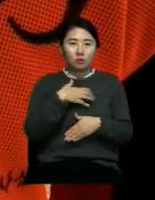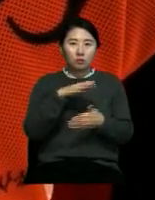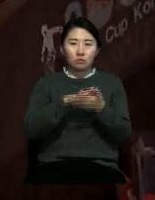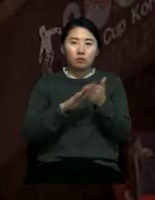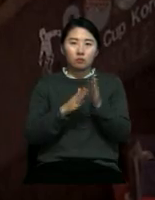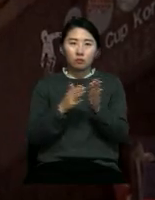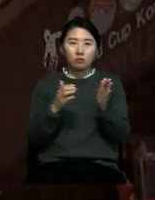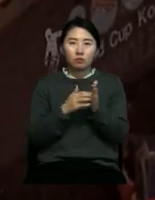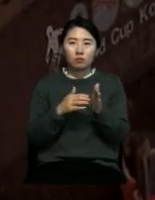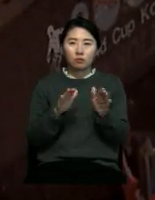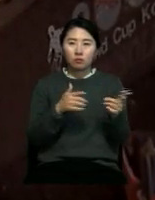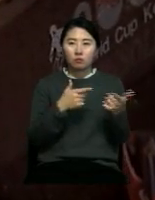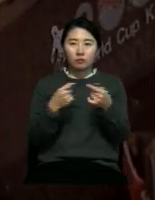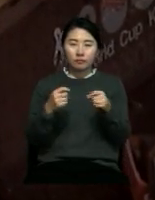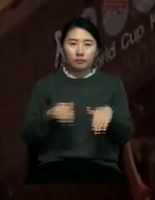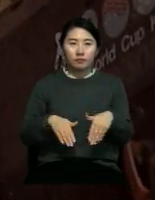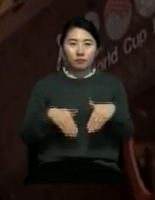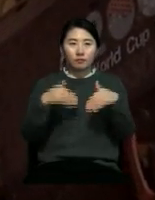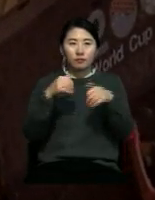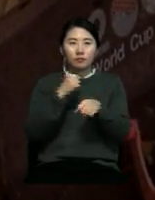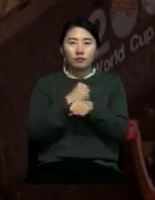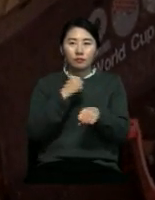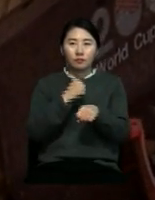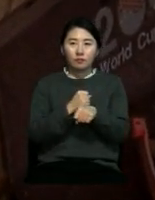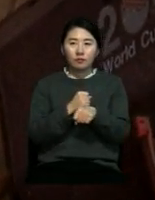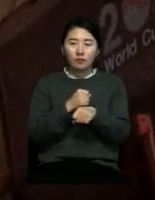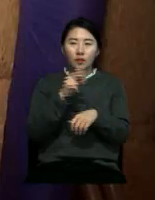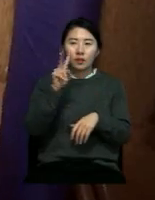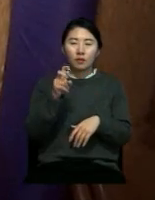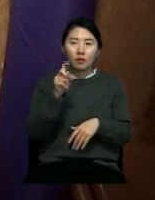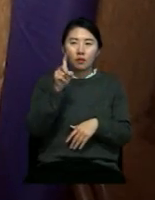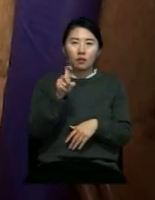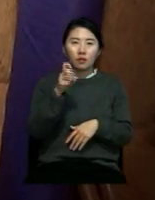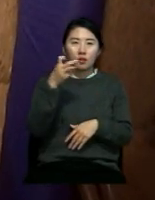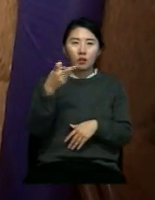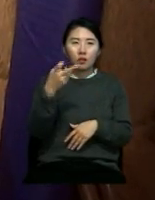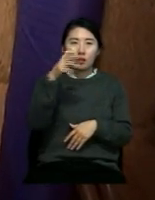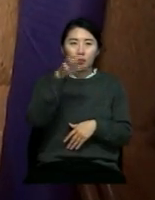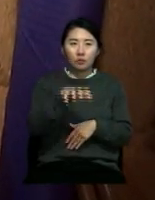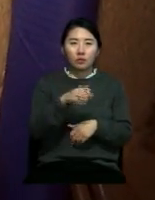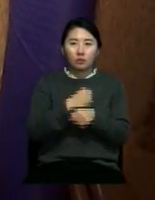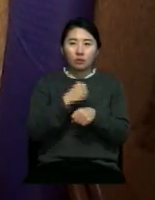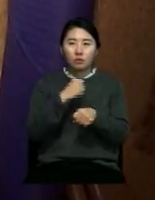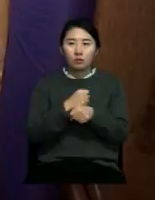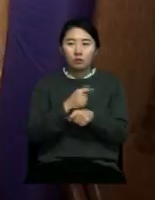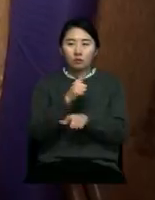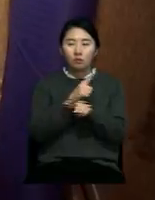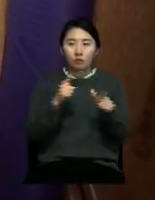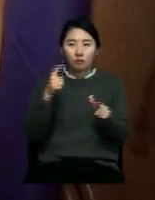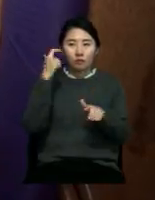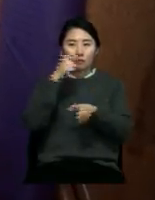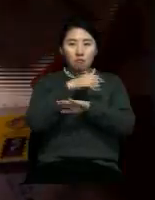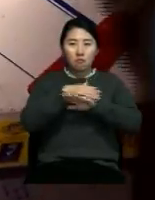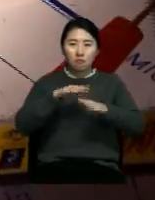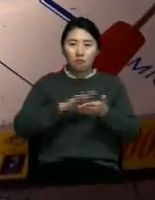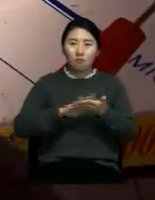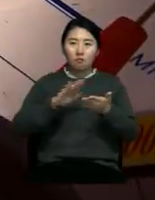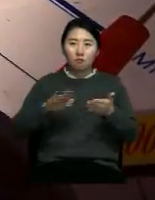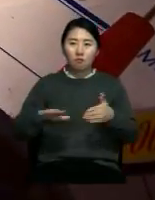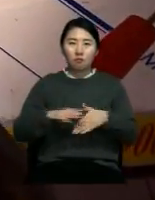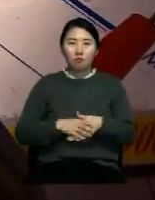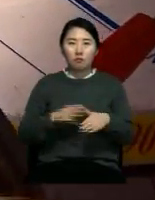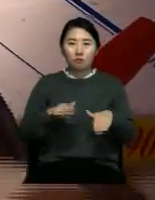덜어줍니다. 이렇게 따사로운 운동은 257가구의 걱정을 덜어줄 계획입니다.